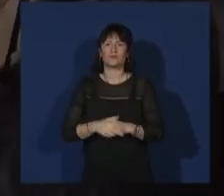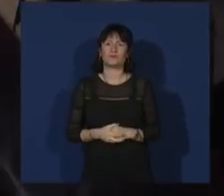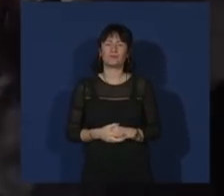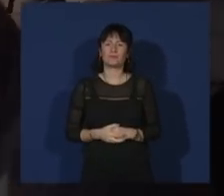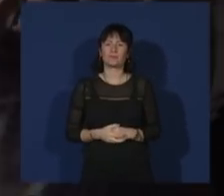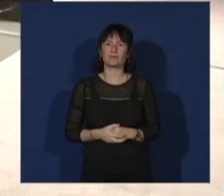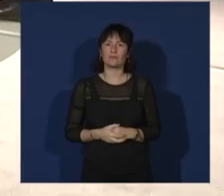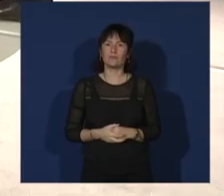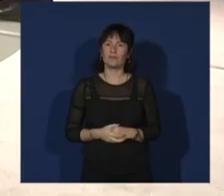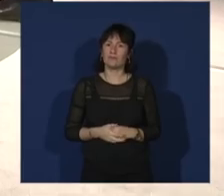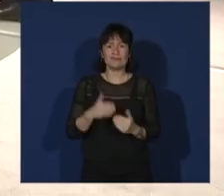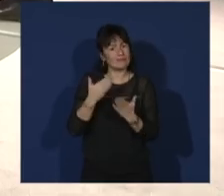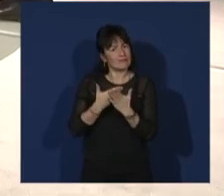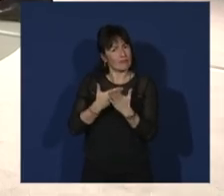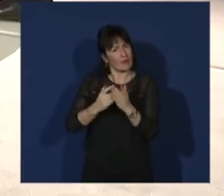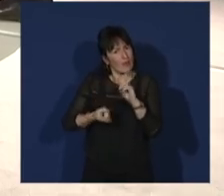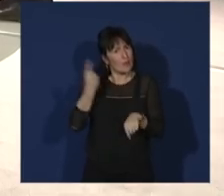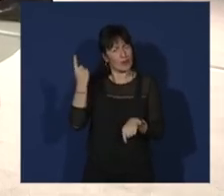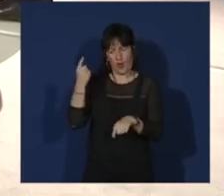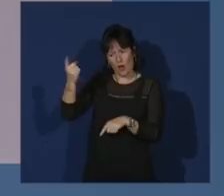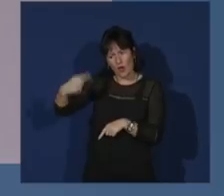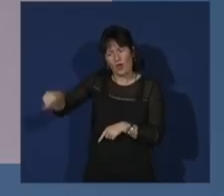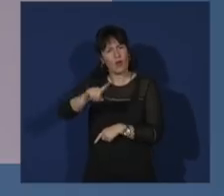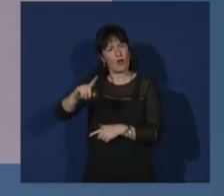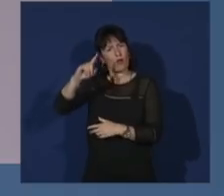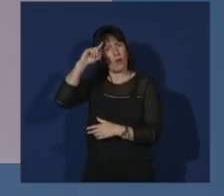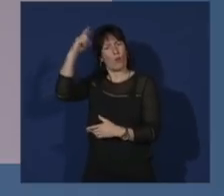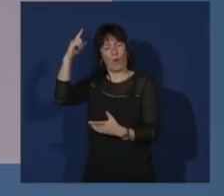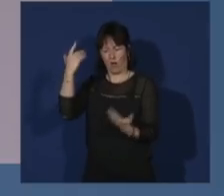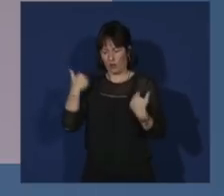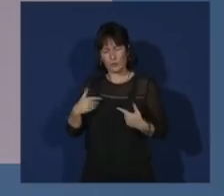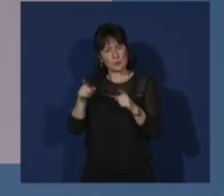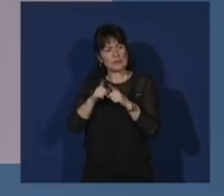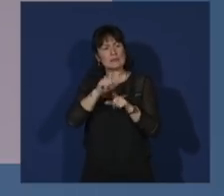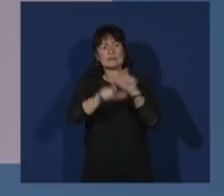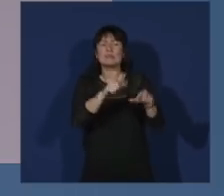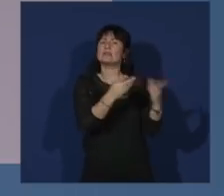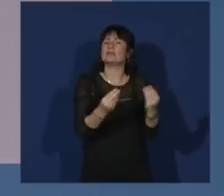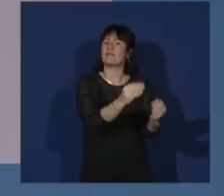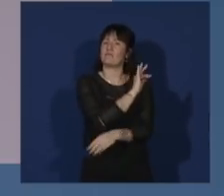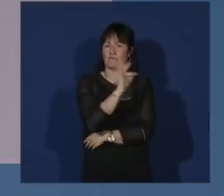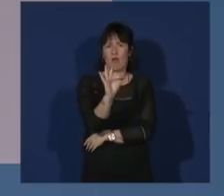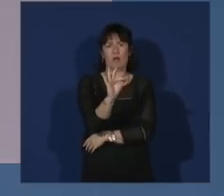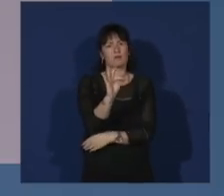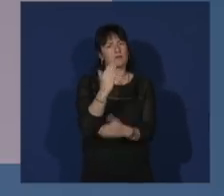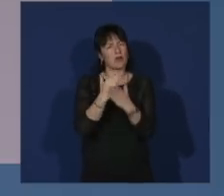Nous le devons à nos adhérents, mais nous le devons aussi aux Français. Et je le dis